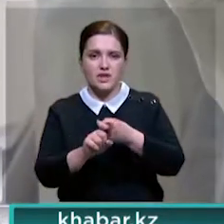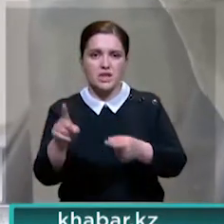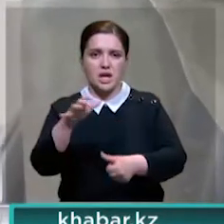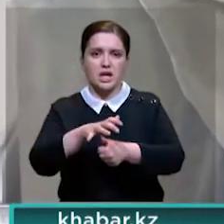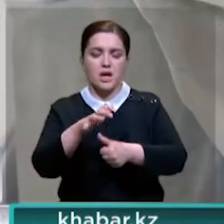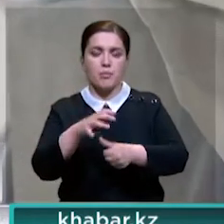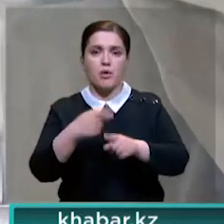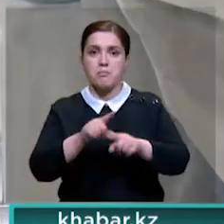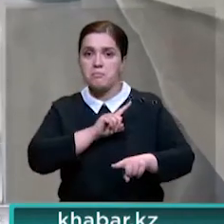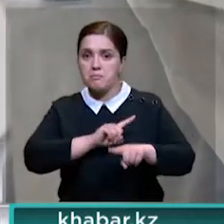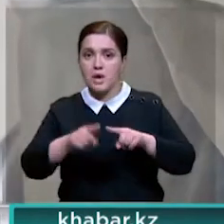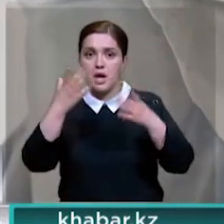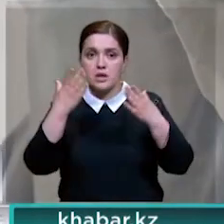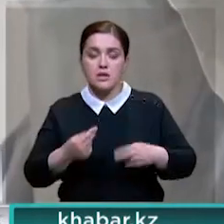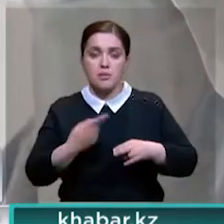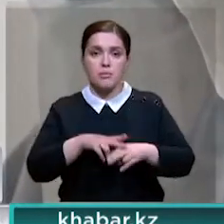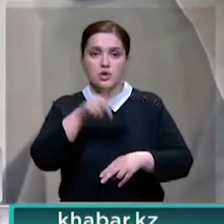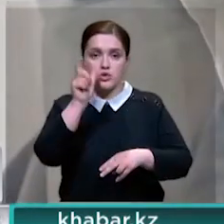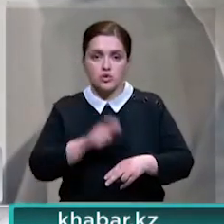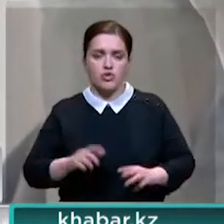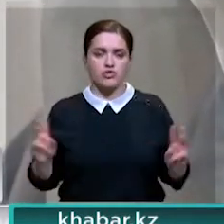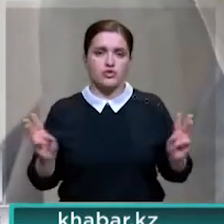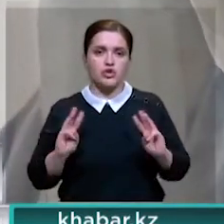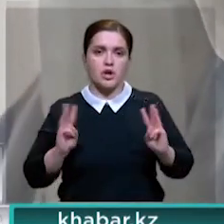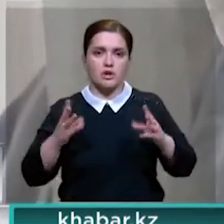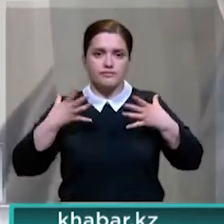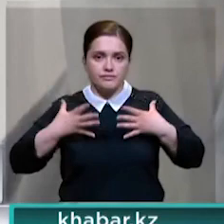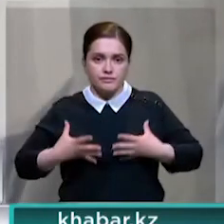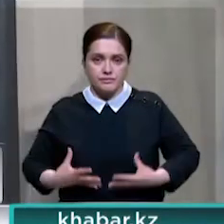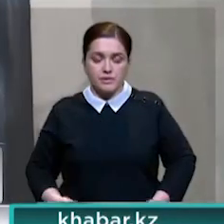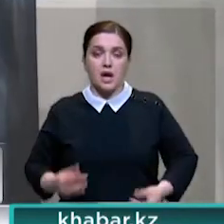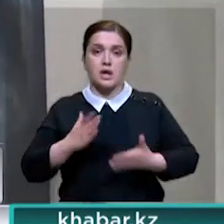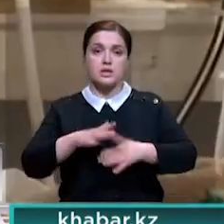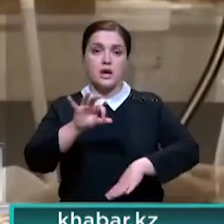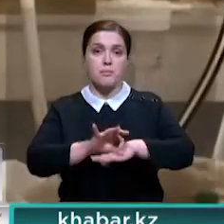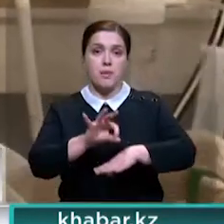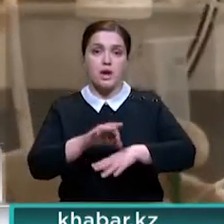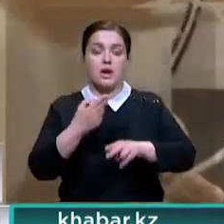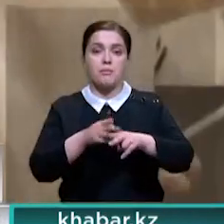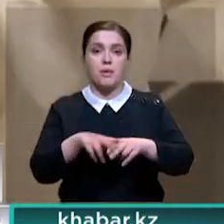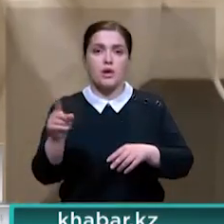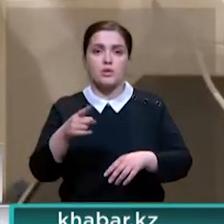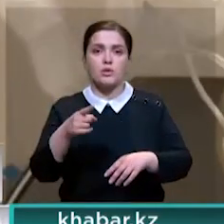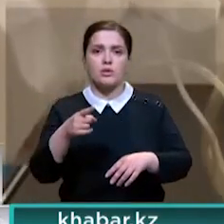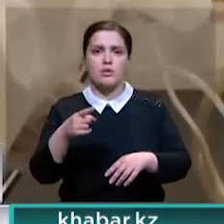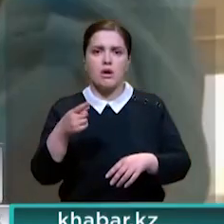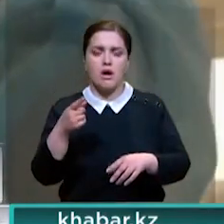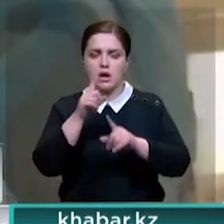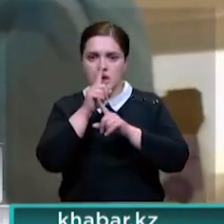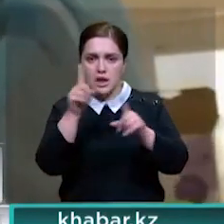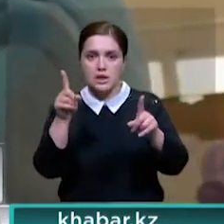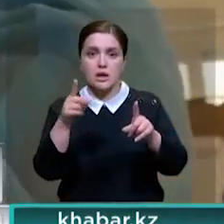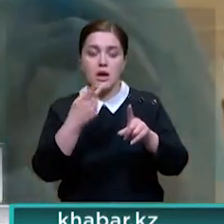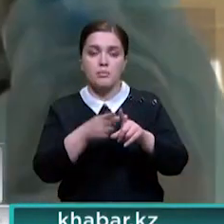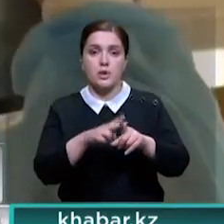который за считанные дни в буквальном смысле сжигает организм человека болезнь паразит долгое время считалась редкой пока не получила